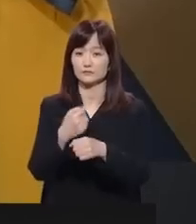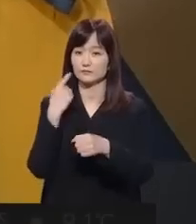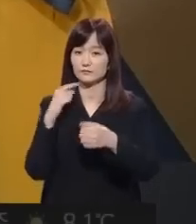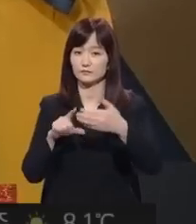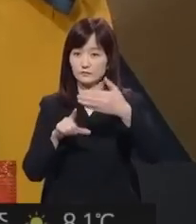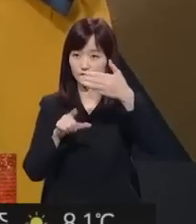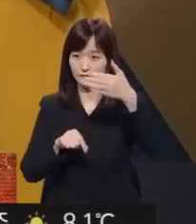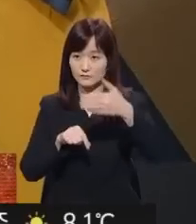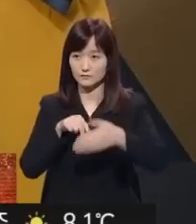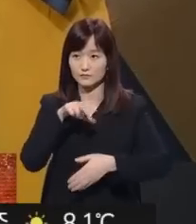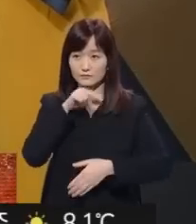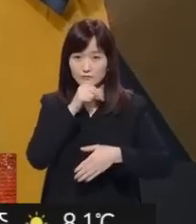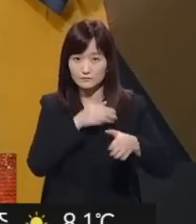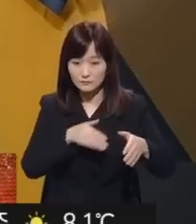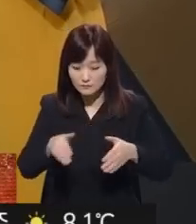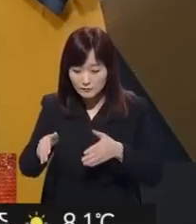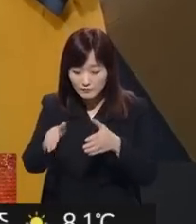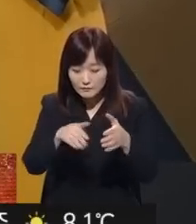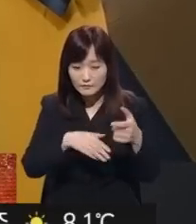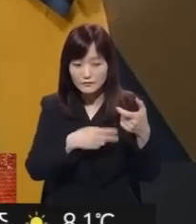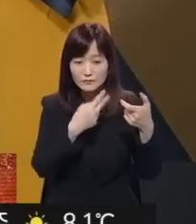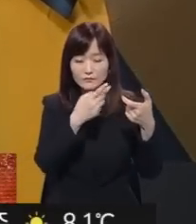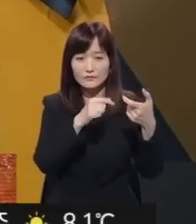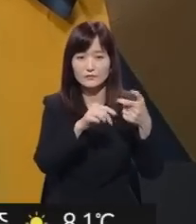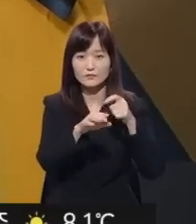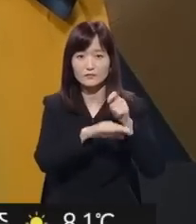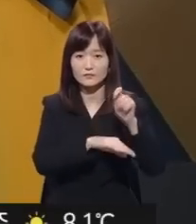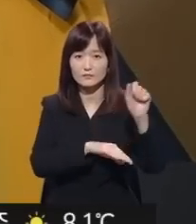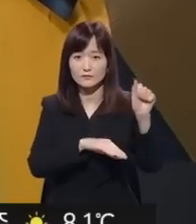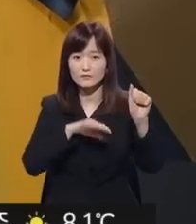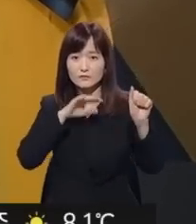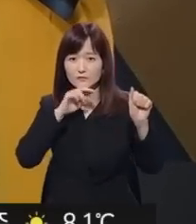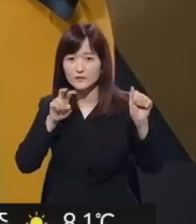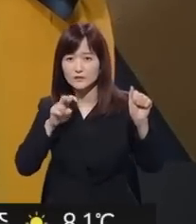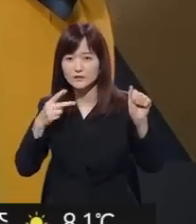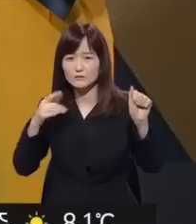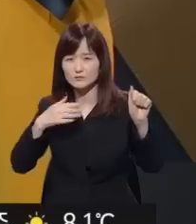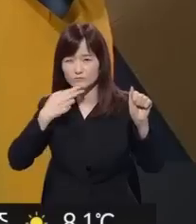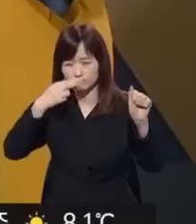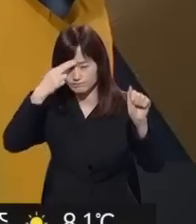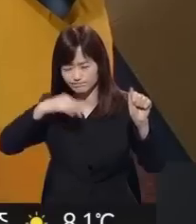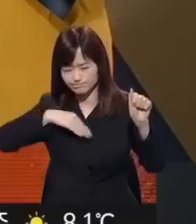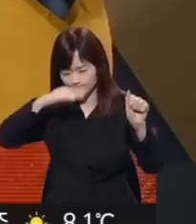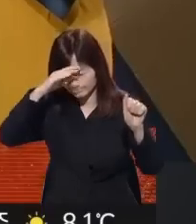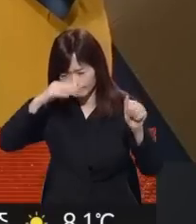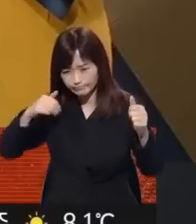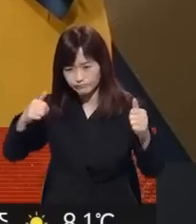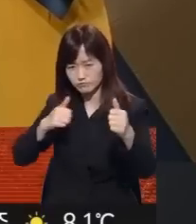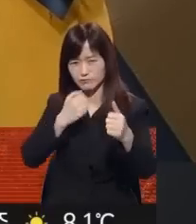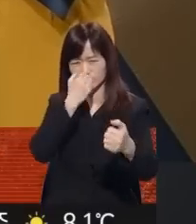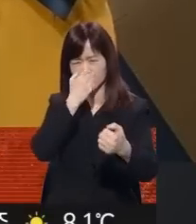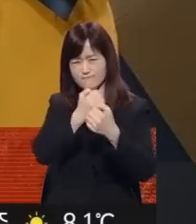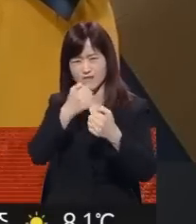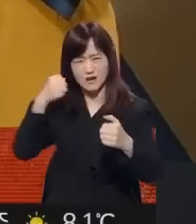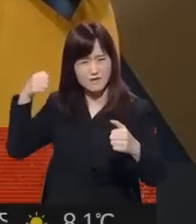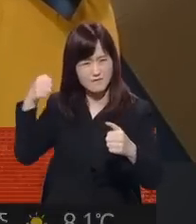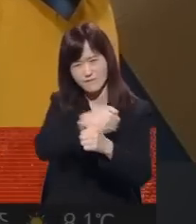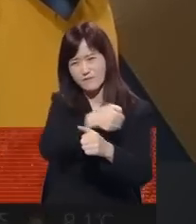지난해 9월 한 골목에서 60대 택시기사가 20대 취객에게 무차별 폭행을 당했습니다